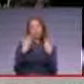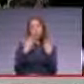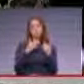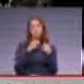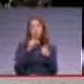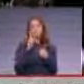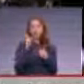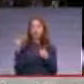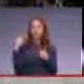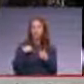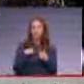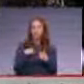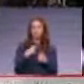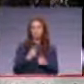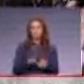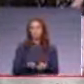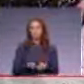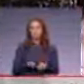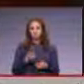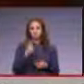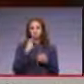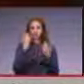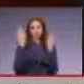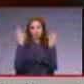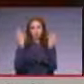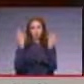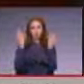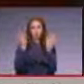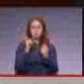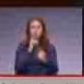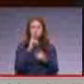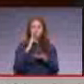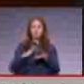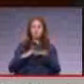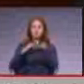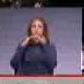تاني، وتروح في غيبوبه وبتقول لي استرك.